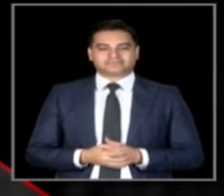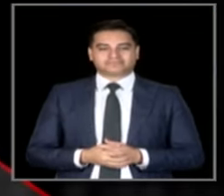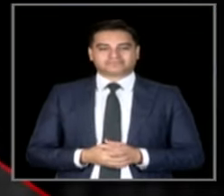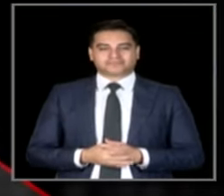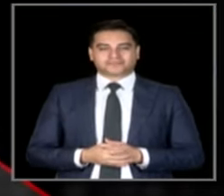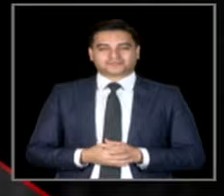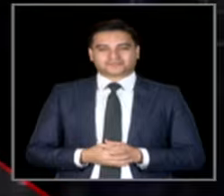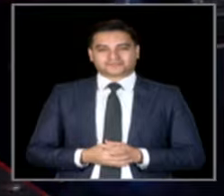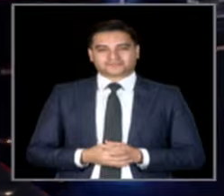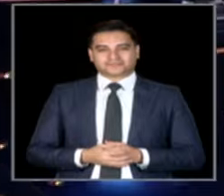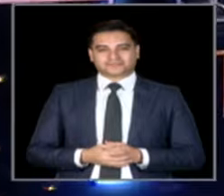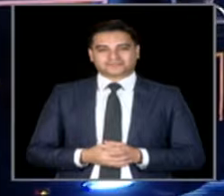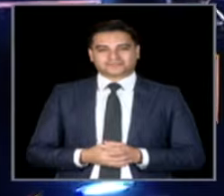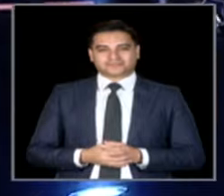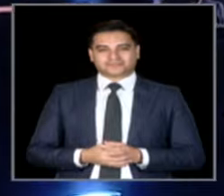المعرفة.